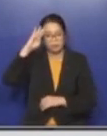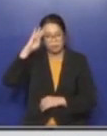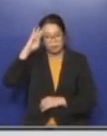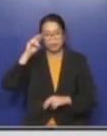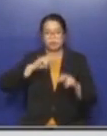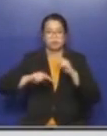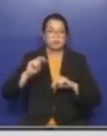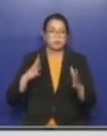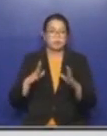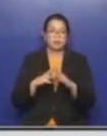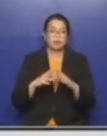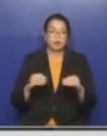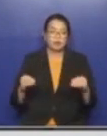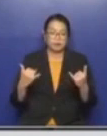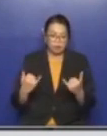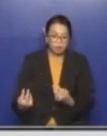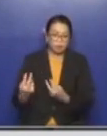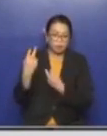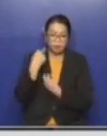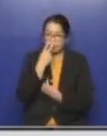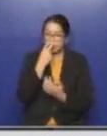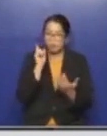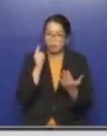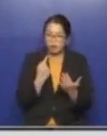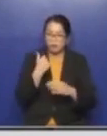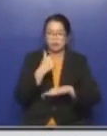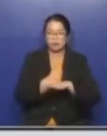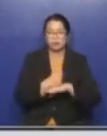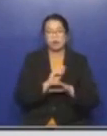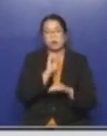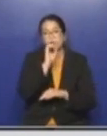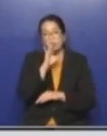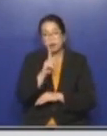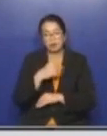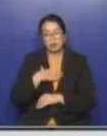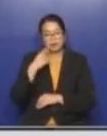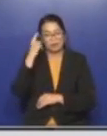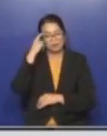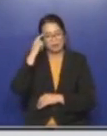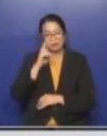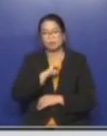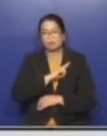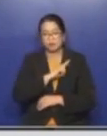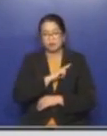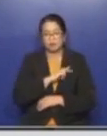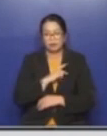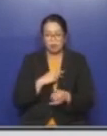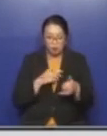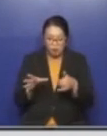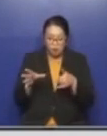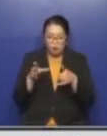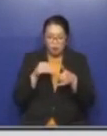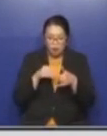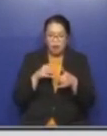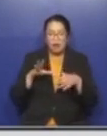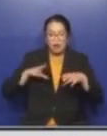มต้องขอกลับเรียนทางคณะผู้บริหารว่าเป็นความคิดเห็นท่านก็รับไปหน่อยอาจจะเปิดใจอา